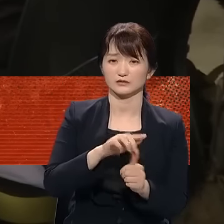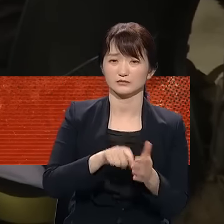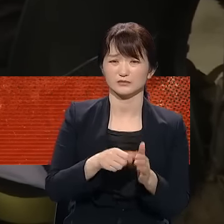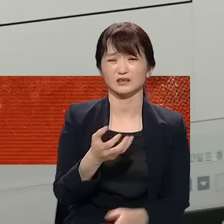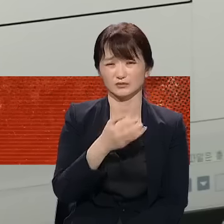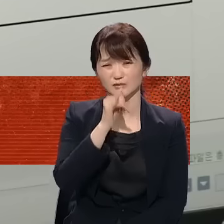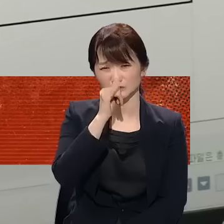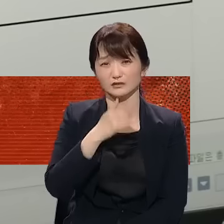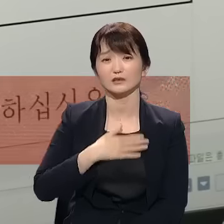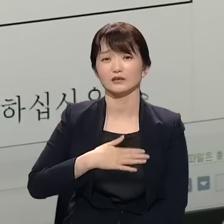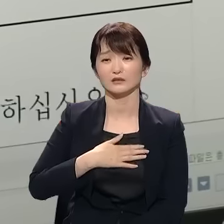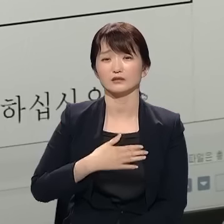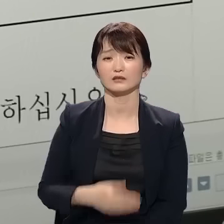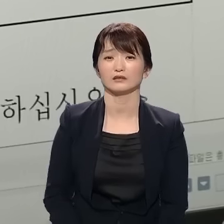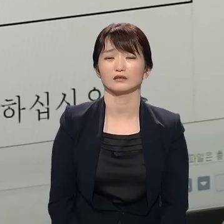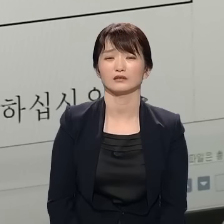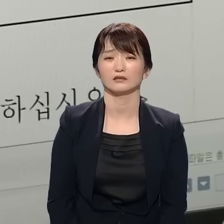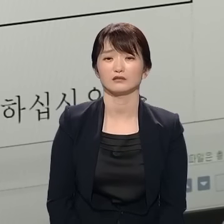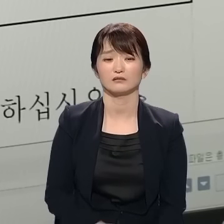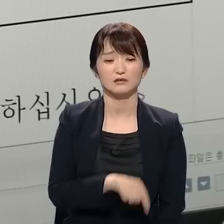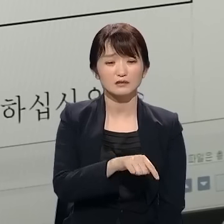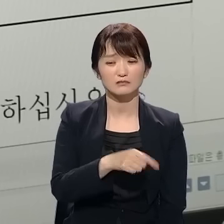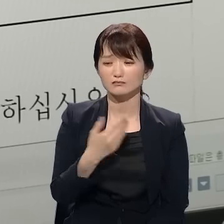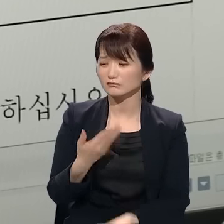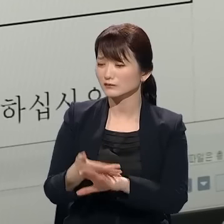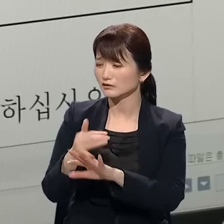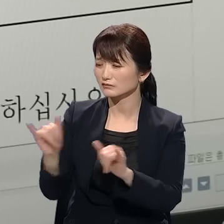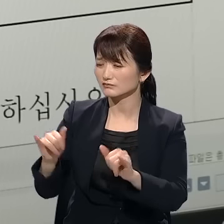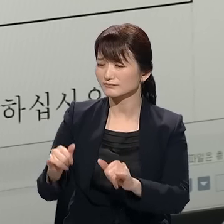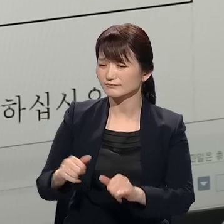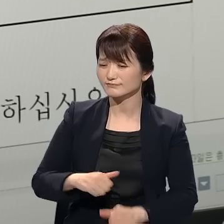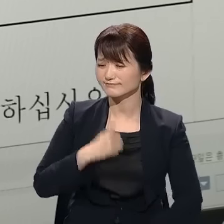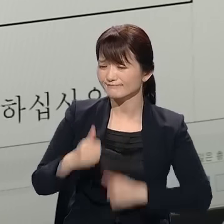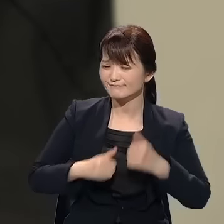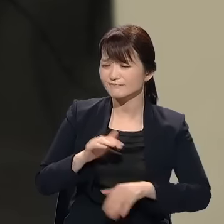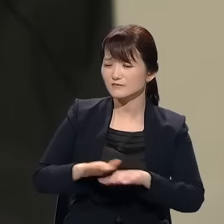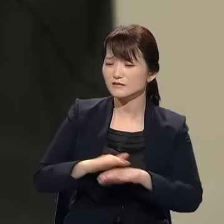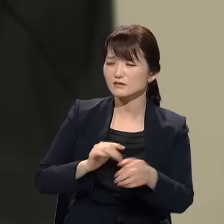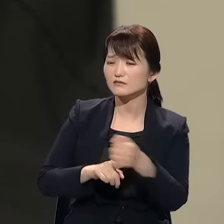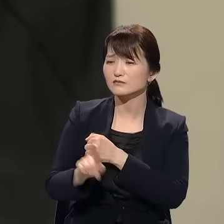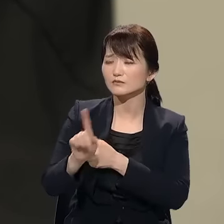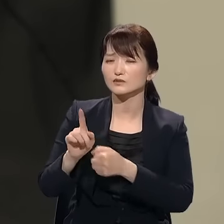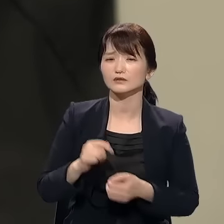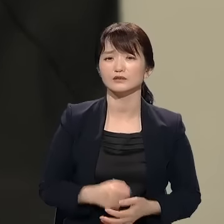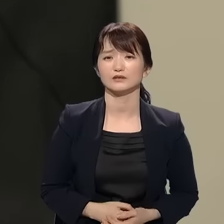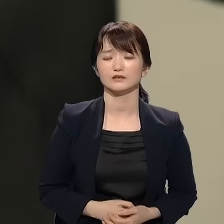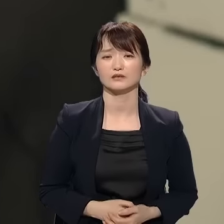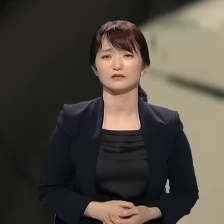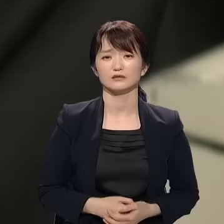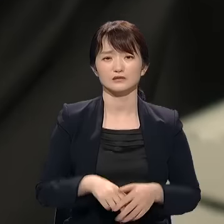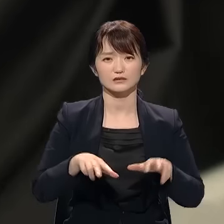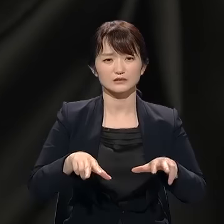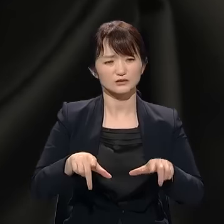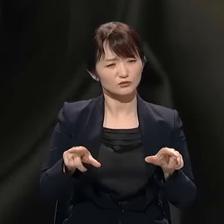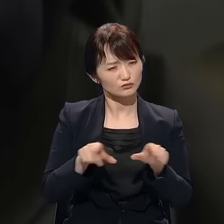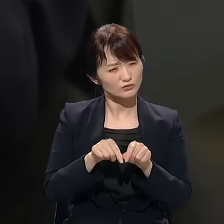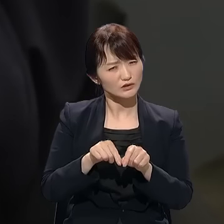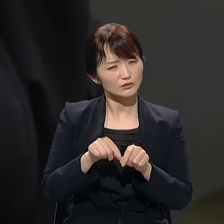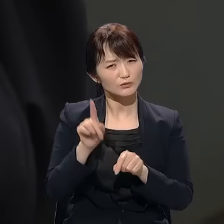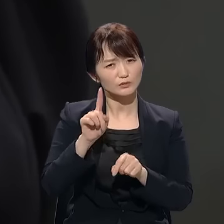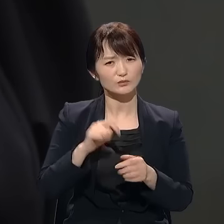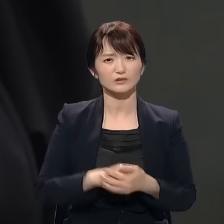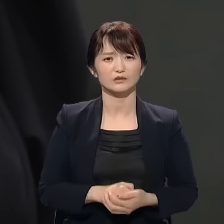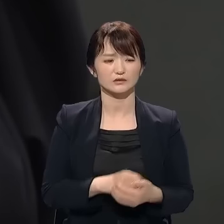아픔이 있었는 건 알겠는데 그걸 왜 애먼 사람들한테 풀었냐 거죠 그러니까 지금 뭐 추론해 볼 수밖에 없는게 그렇게